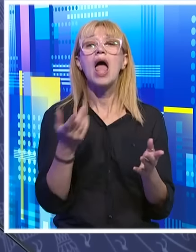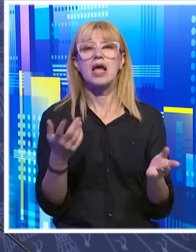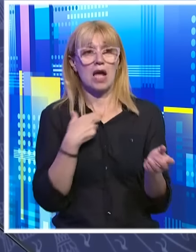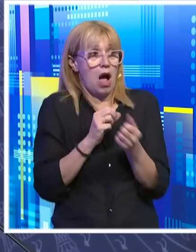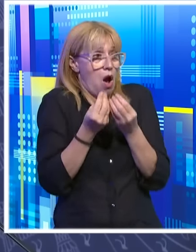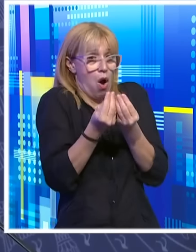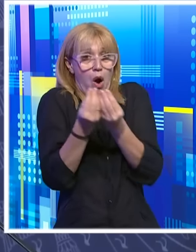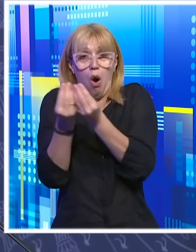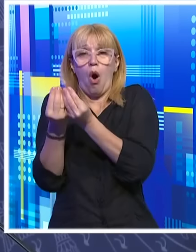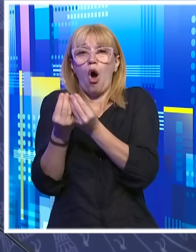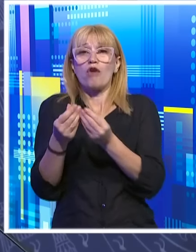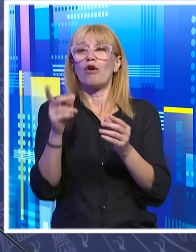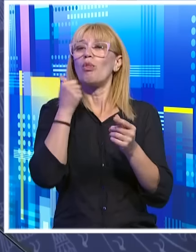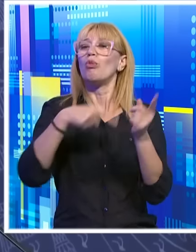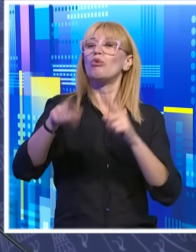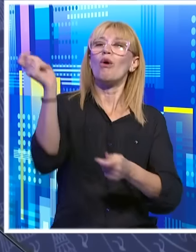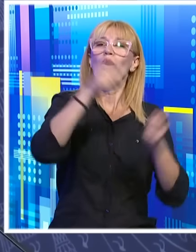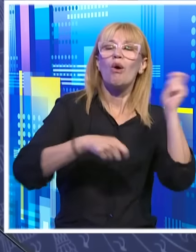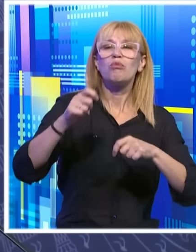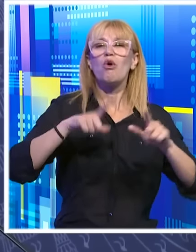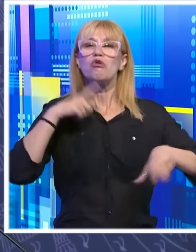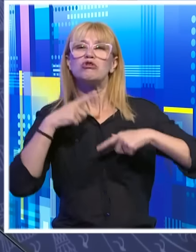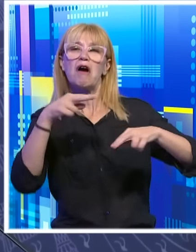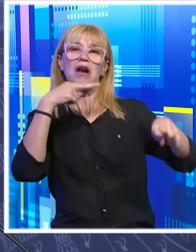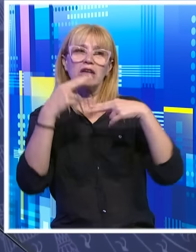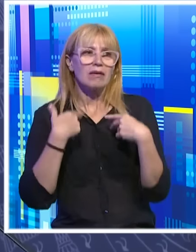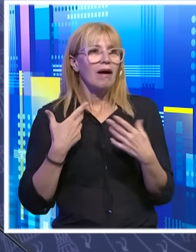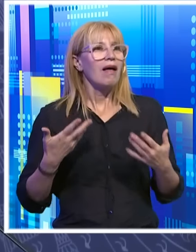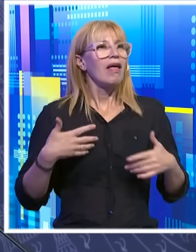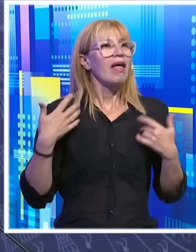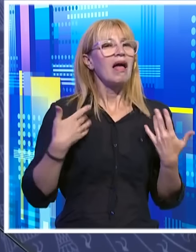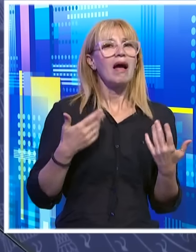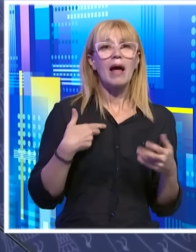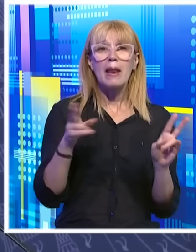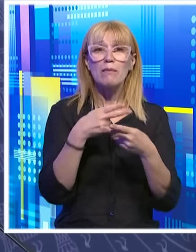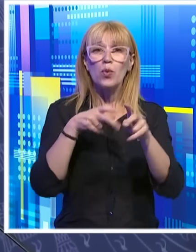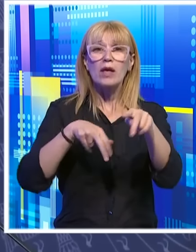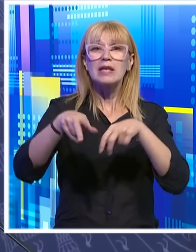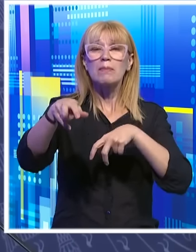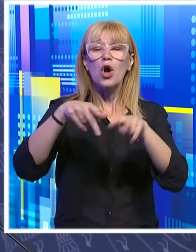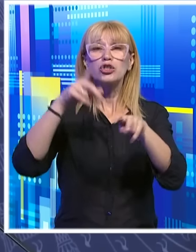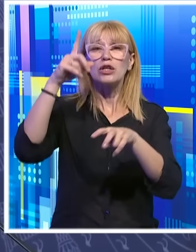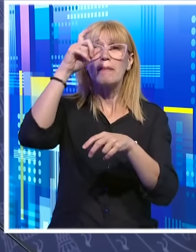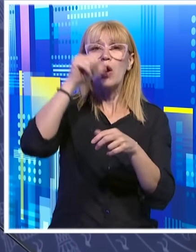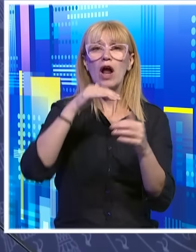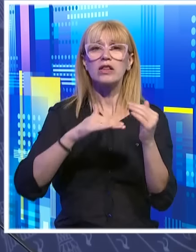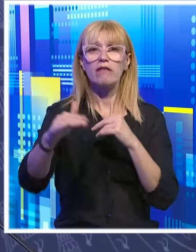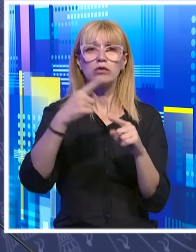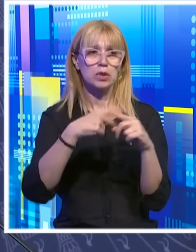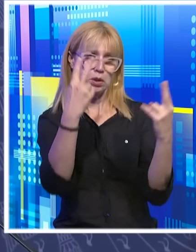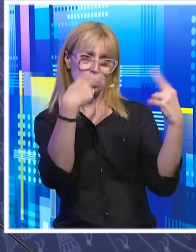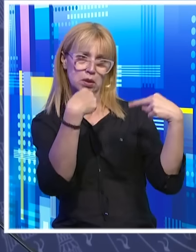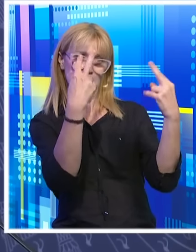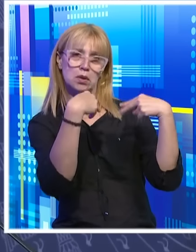ili uživaju u lepim restoranima i srećan sam zbog toga. Ne mogu ni da prošetam promenadom od mrkih pogleda onih koji